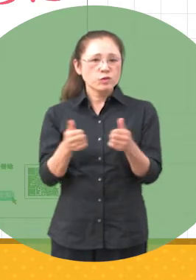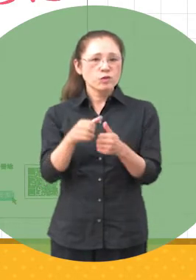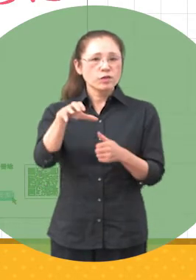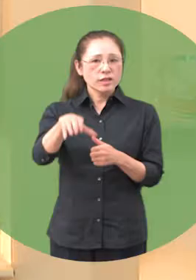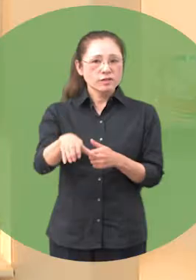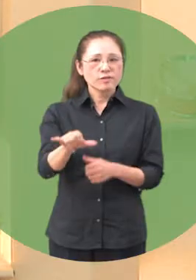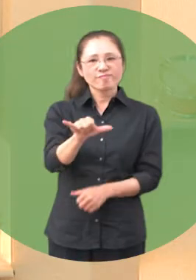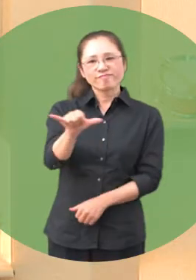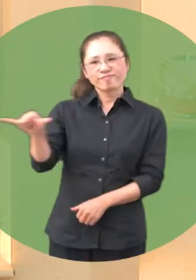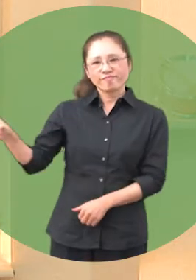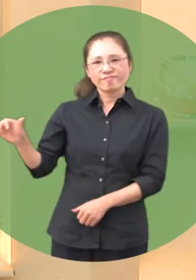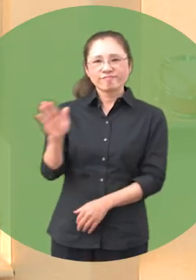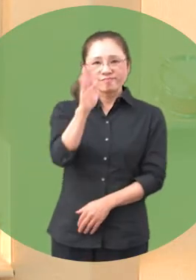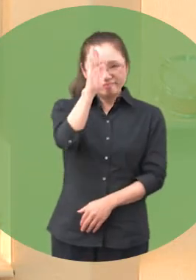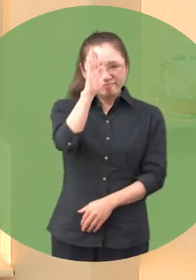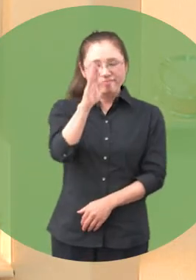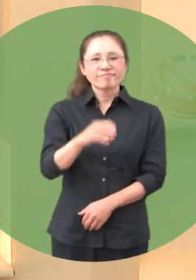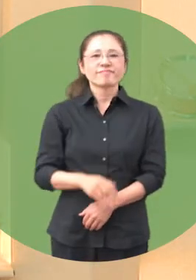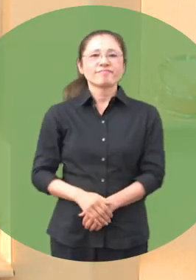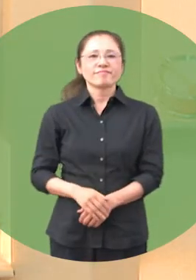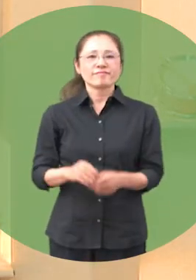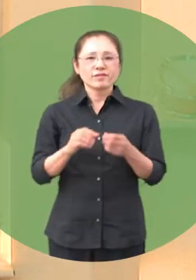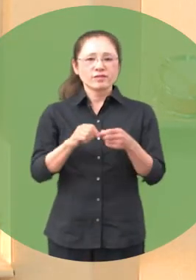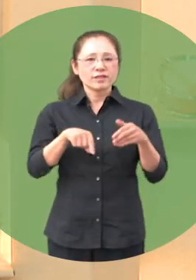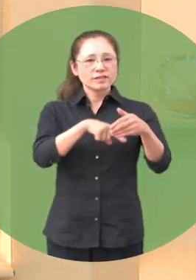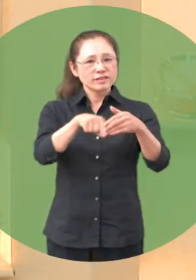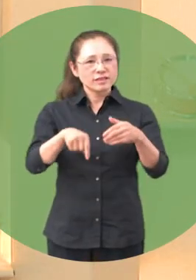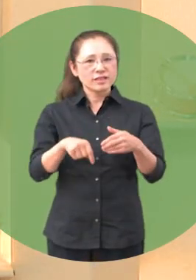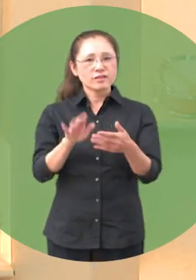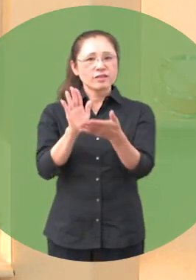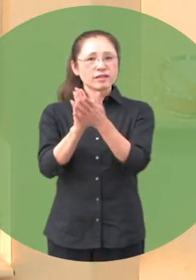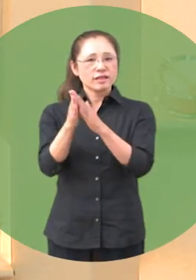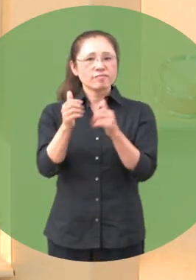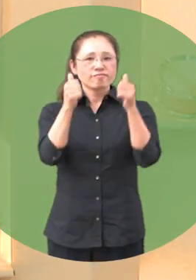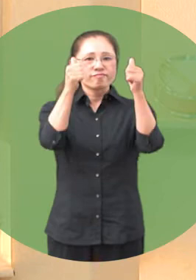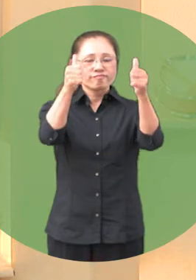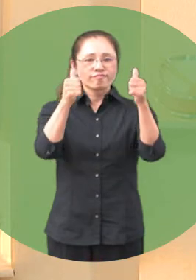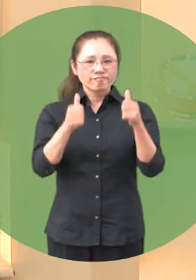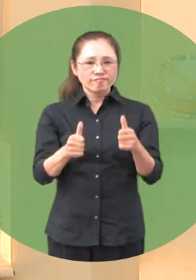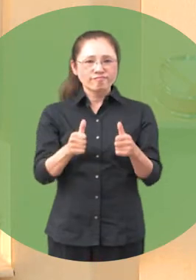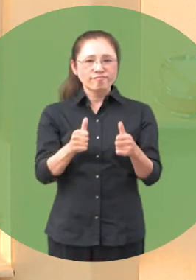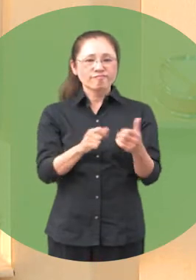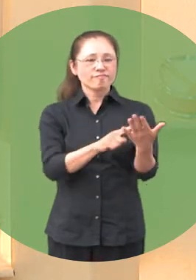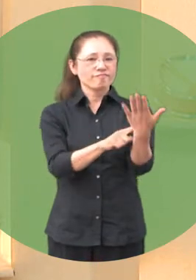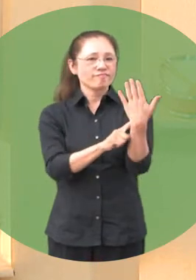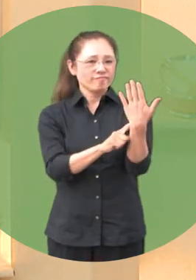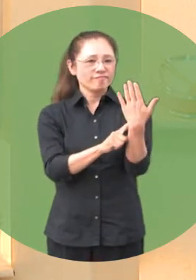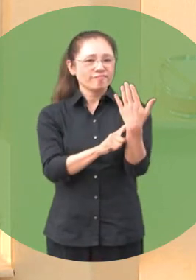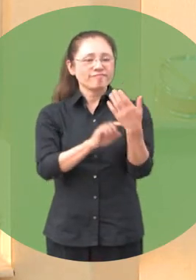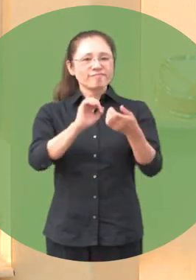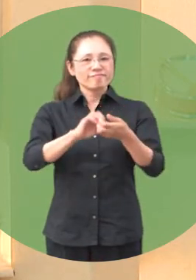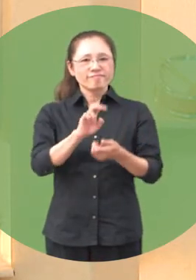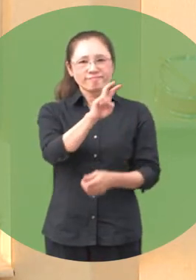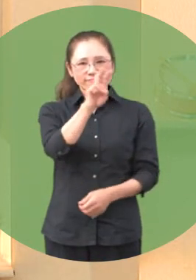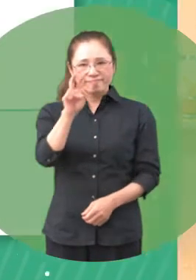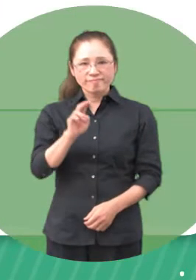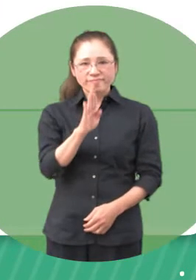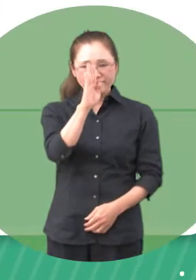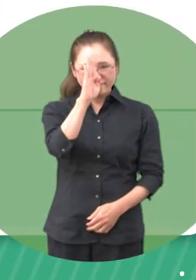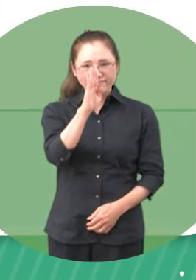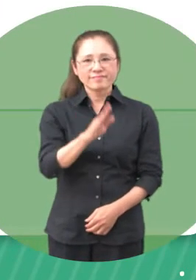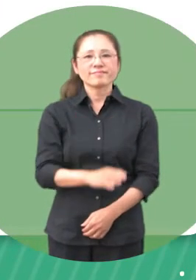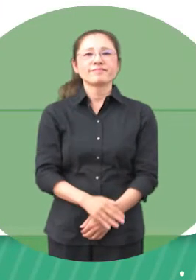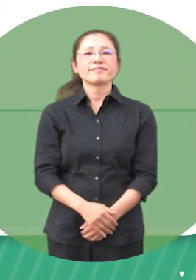。詳しい内容はホームページでも紹介されています。ぜひご覧ください。